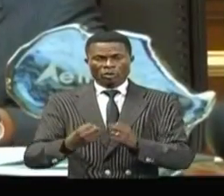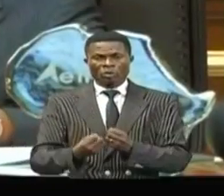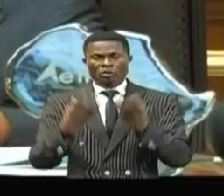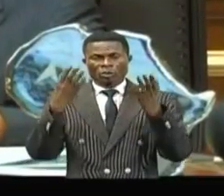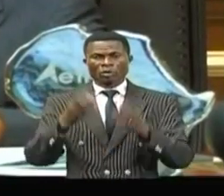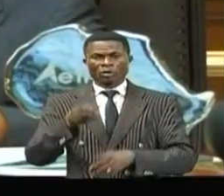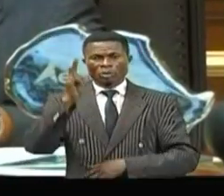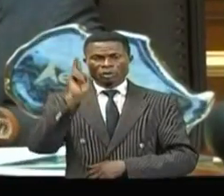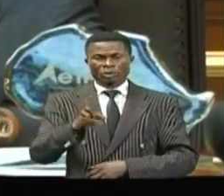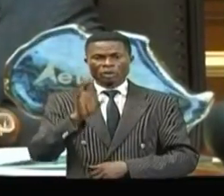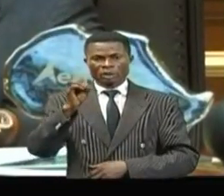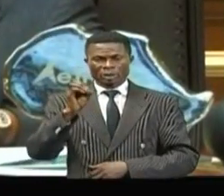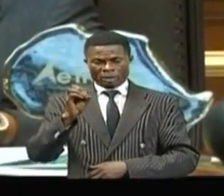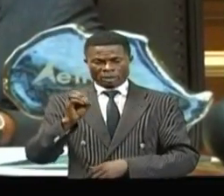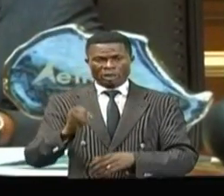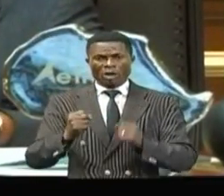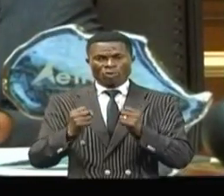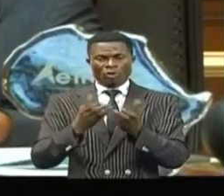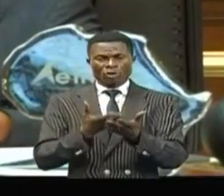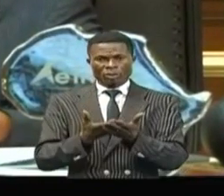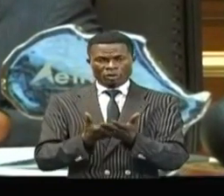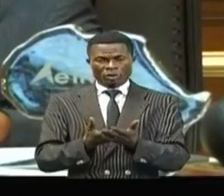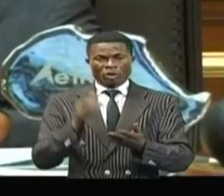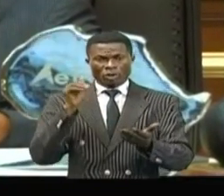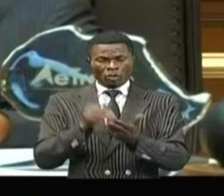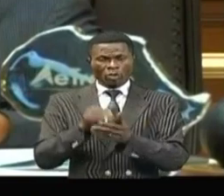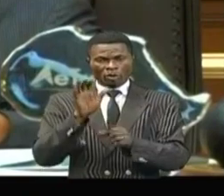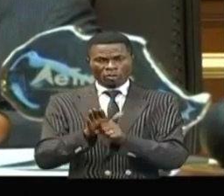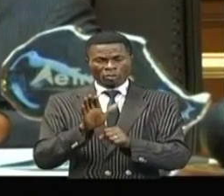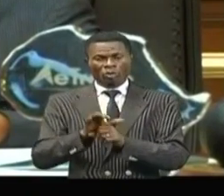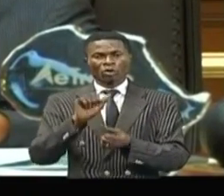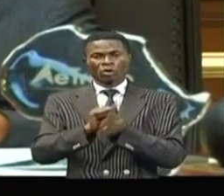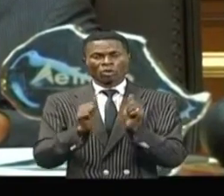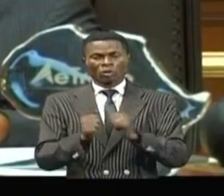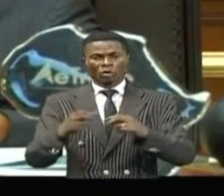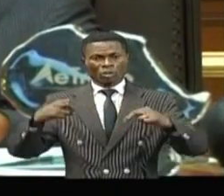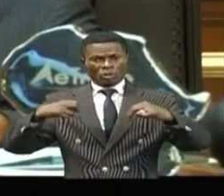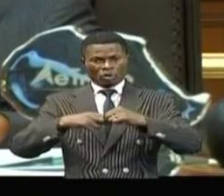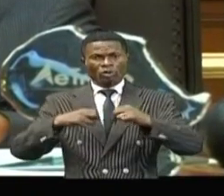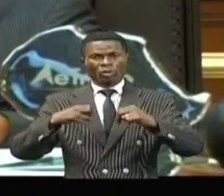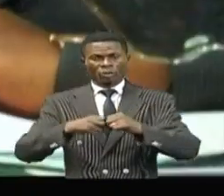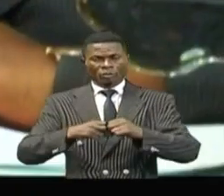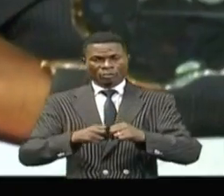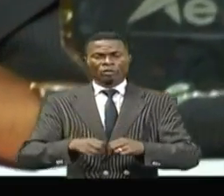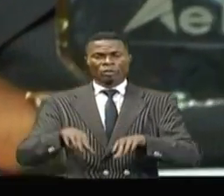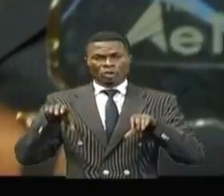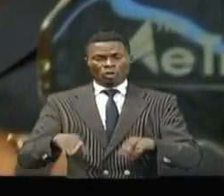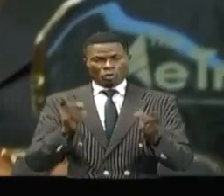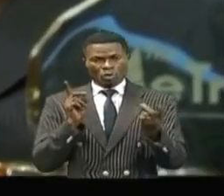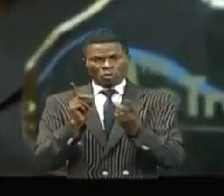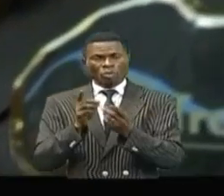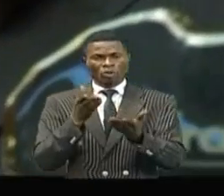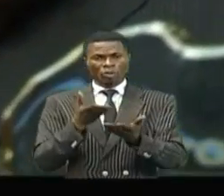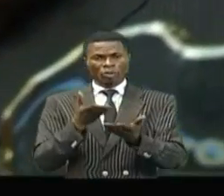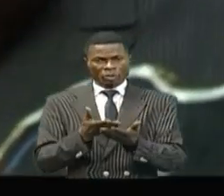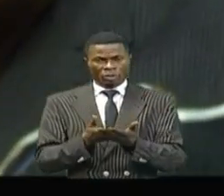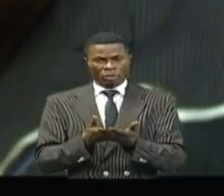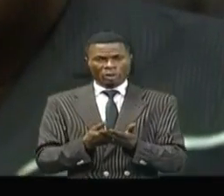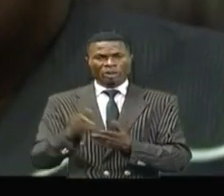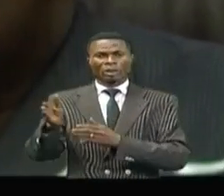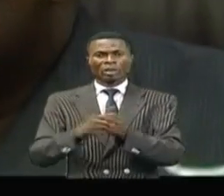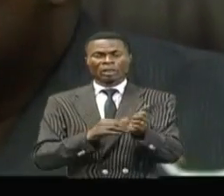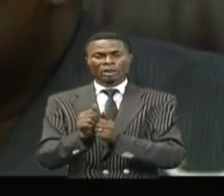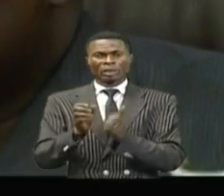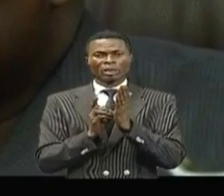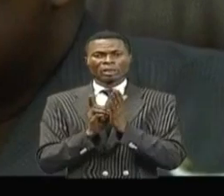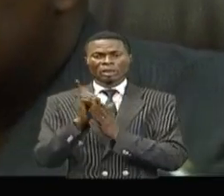250 MW. Au regard des multiples défis énergétiques auxquels le pays doit faire face, qui handicapent le